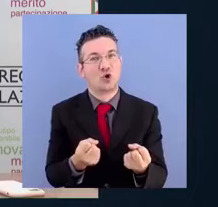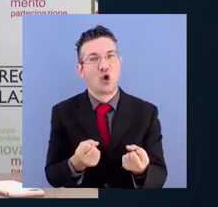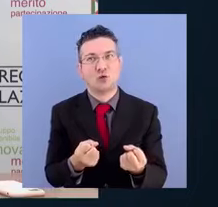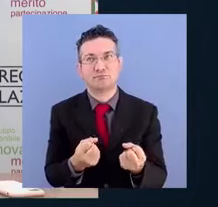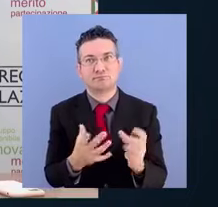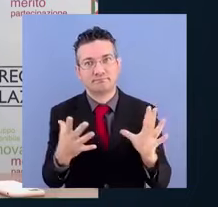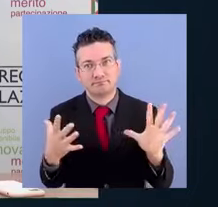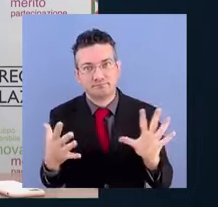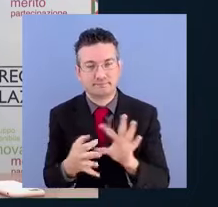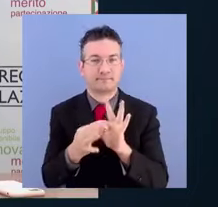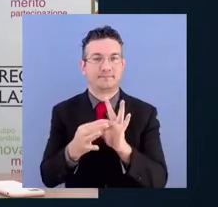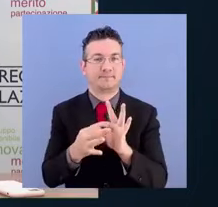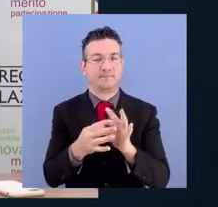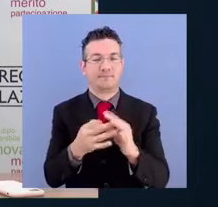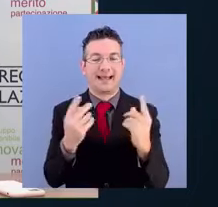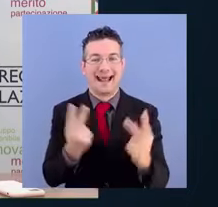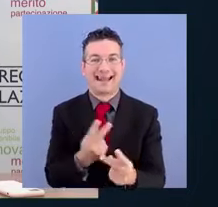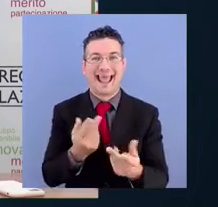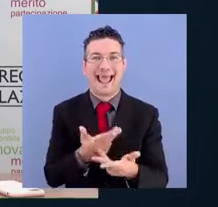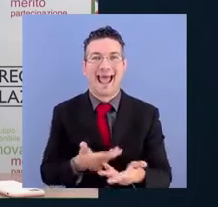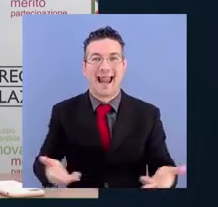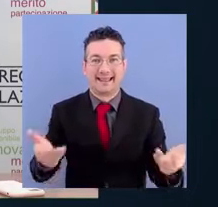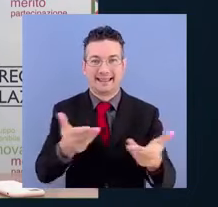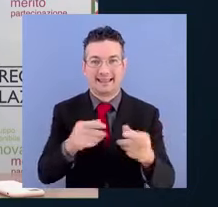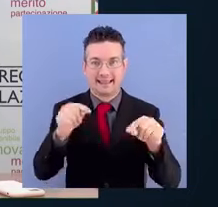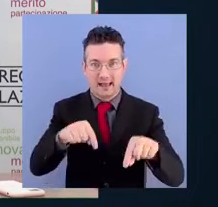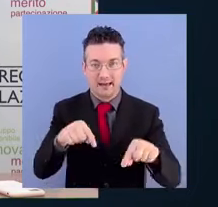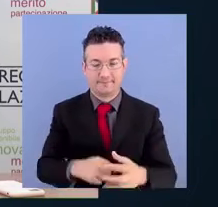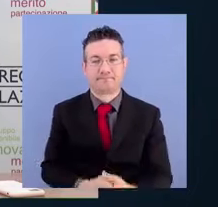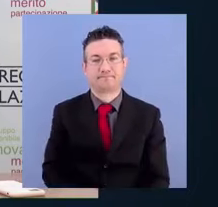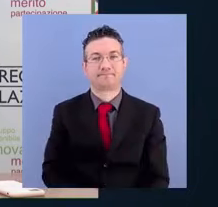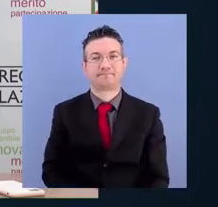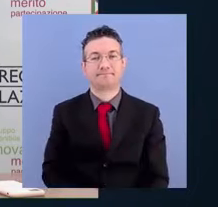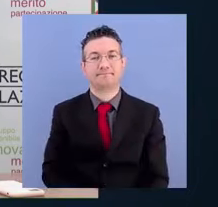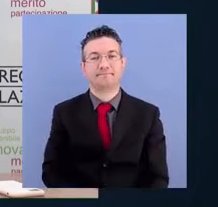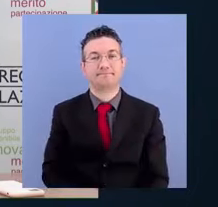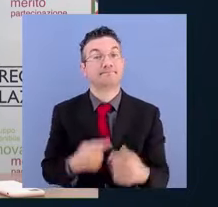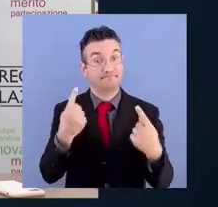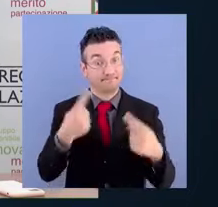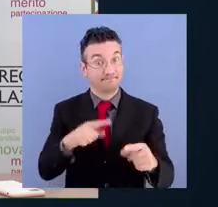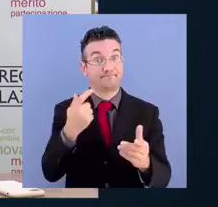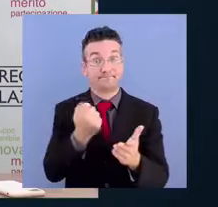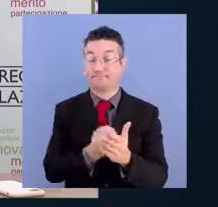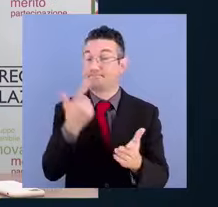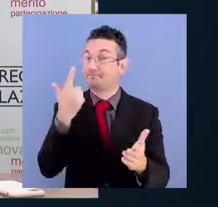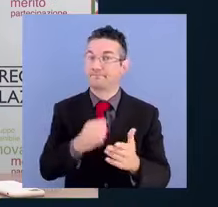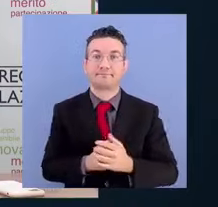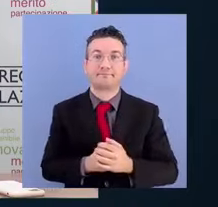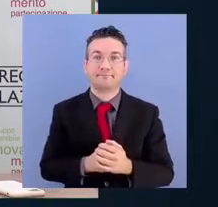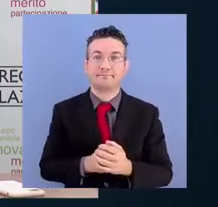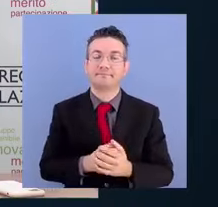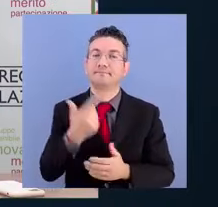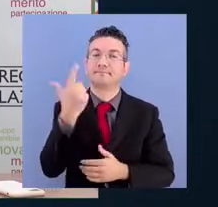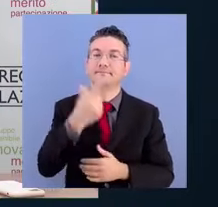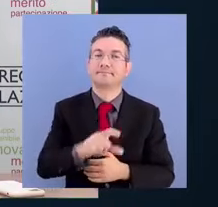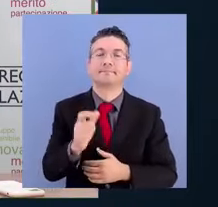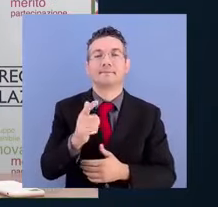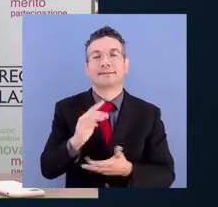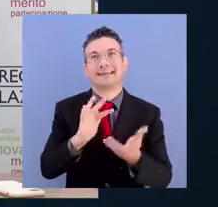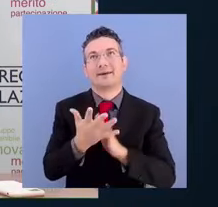alla realtà alla realtà alle realtà del settore e questo è fondamentale questo è fondamentale perché consente alle